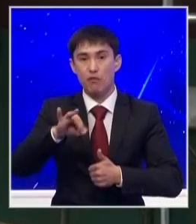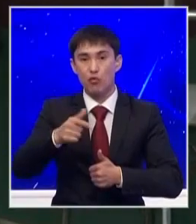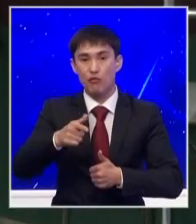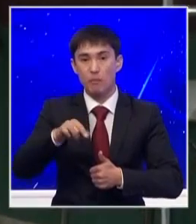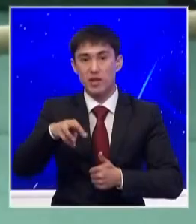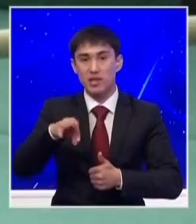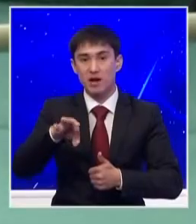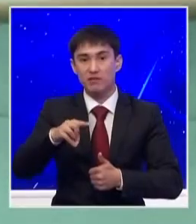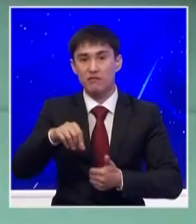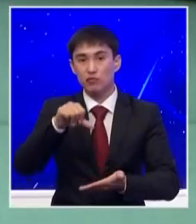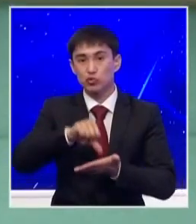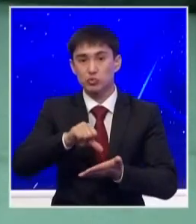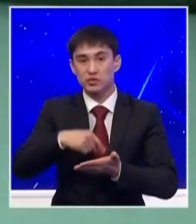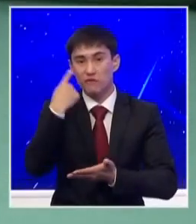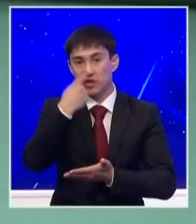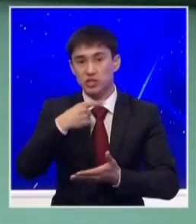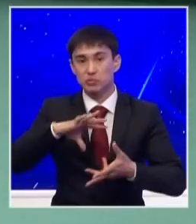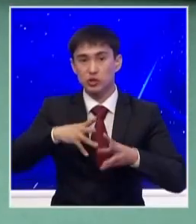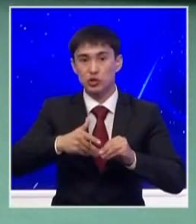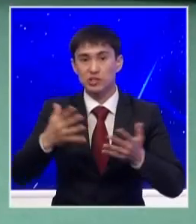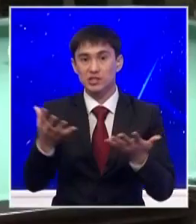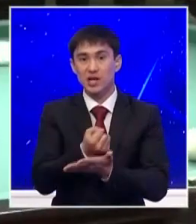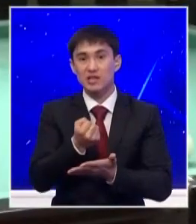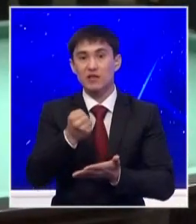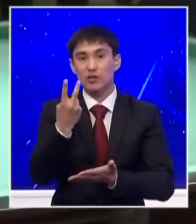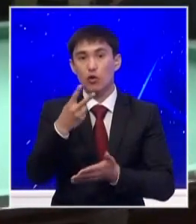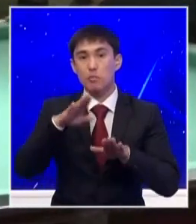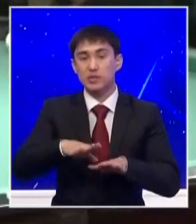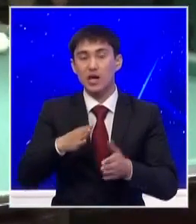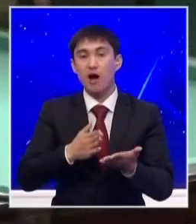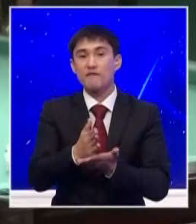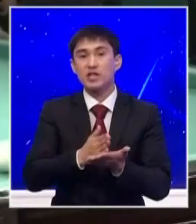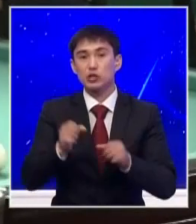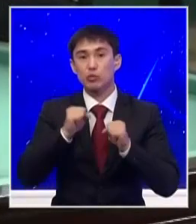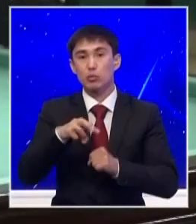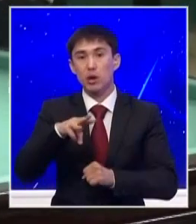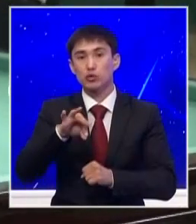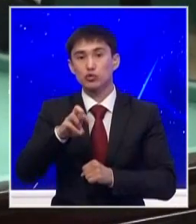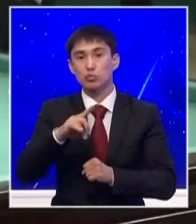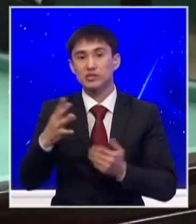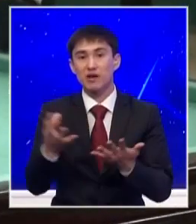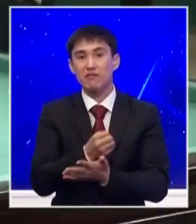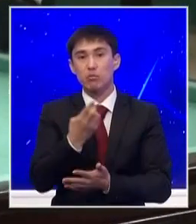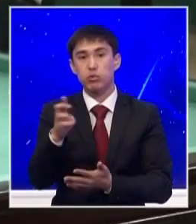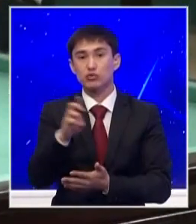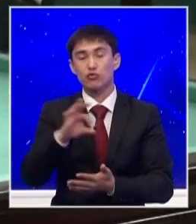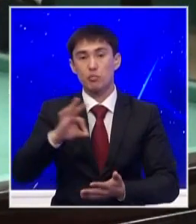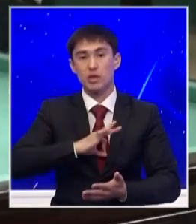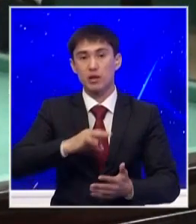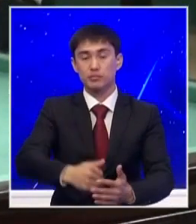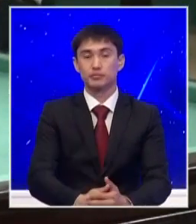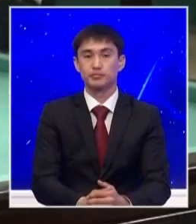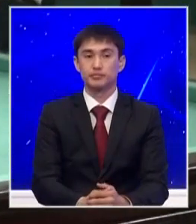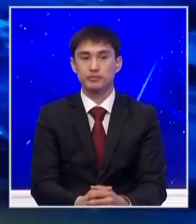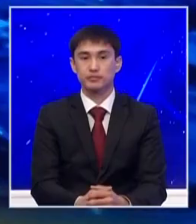Магруф Миняров, выступавший в личном зачете, занял 2-е место, а ветеран спорта Марат Нусупов завоевал бронзовую